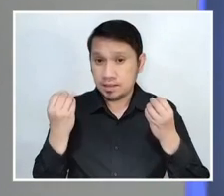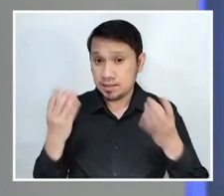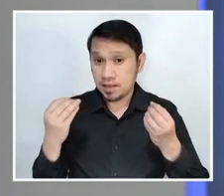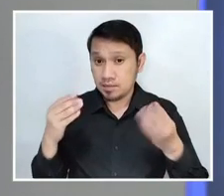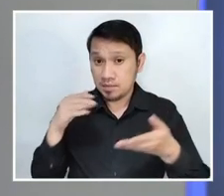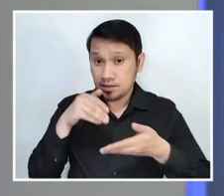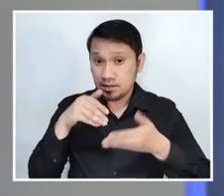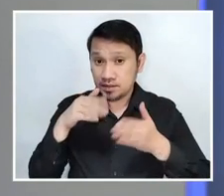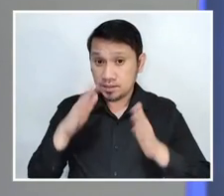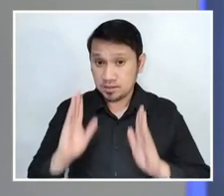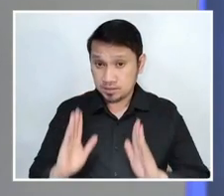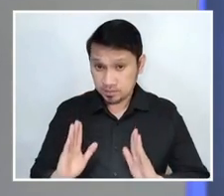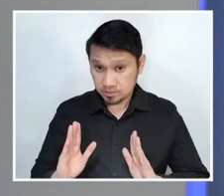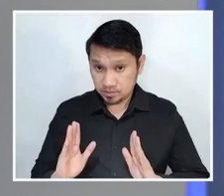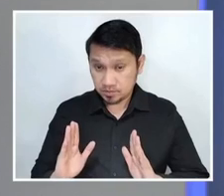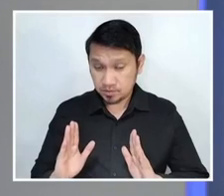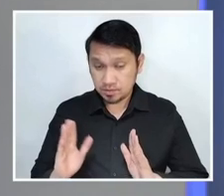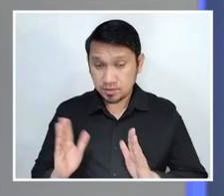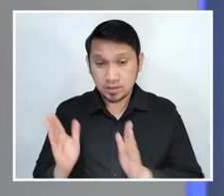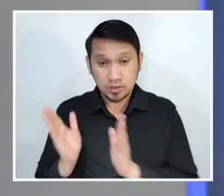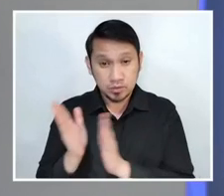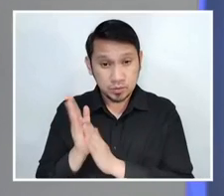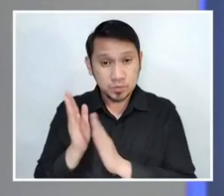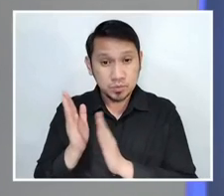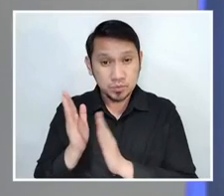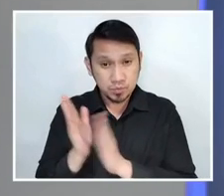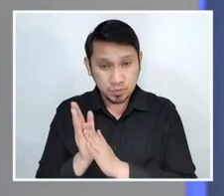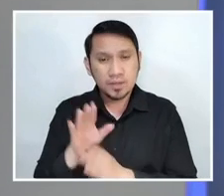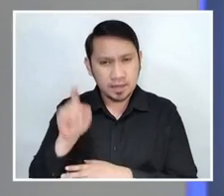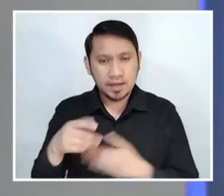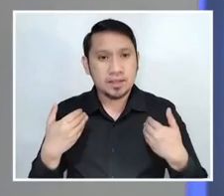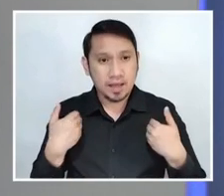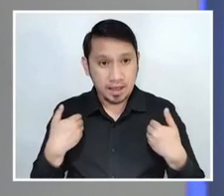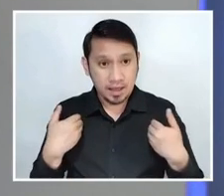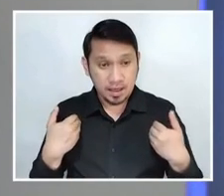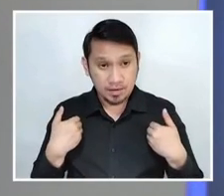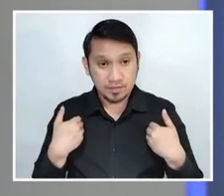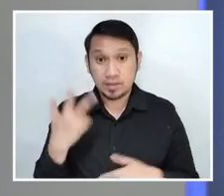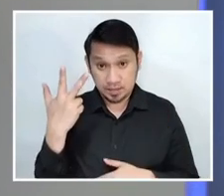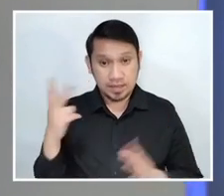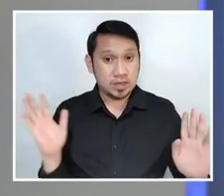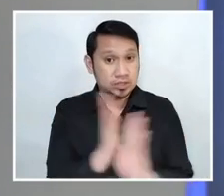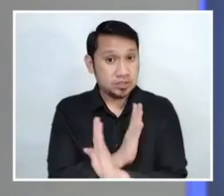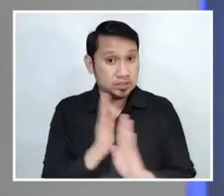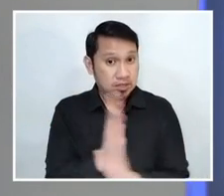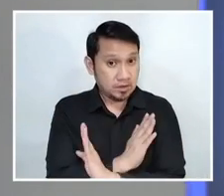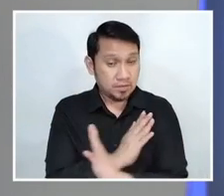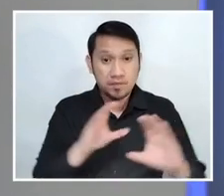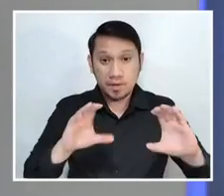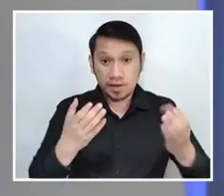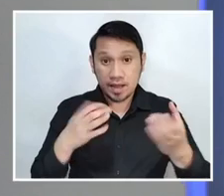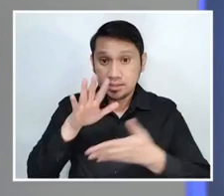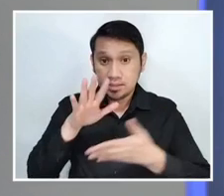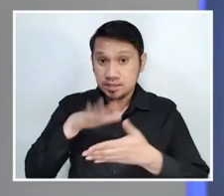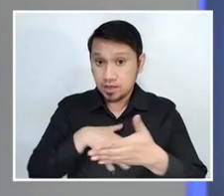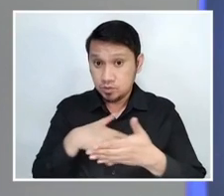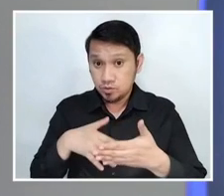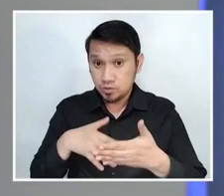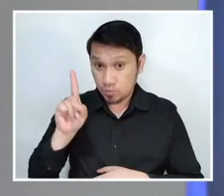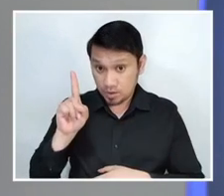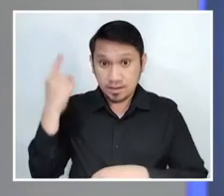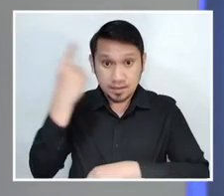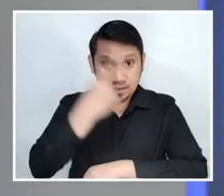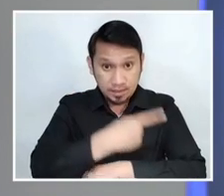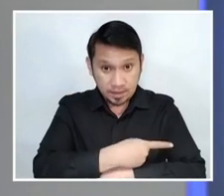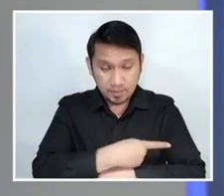ilang paaralan, kinailangang magpatupad ng 3 shift ng mga klase sa isang araw. Muling nabigyang